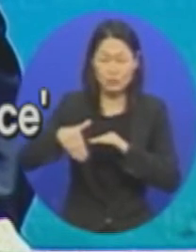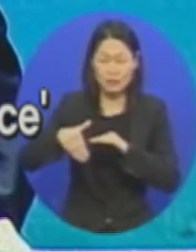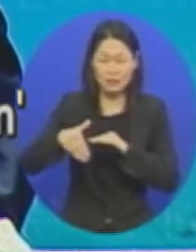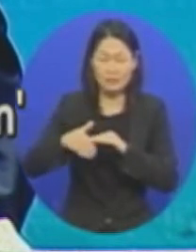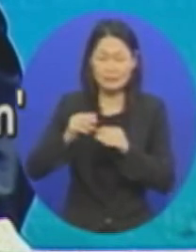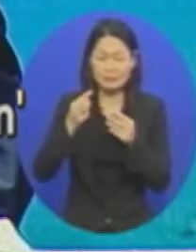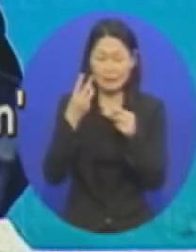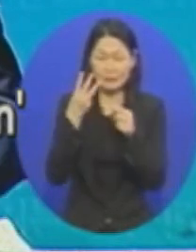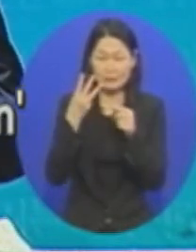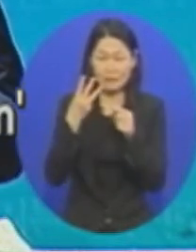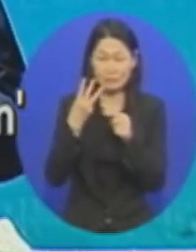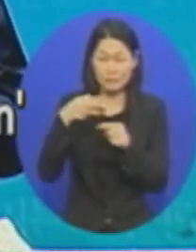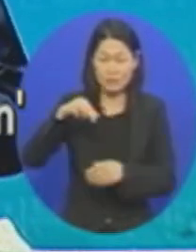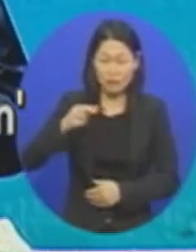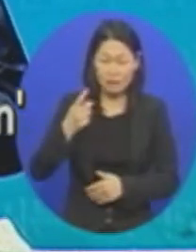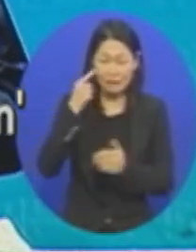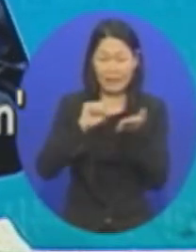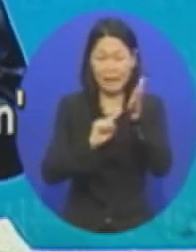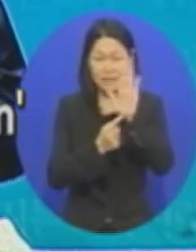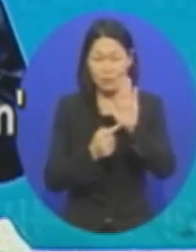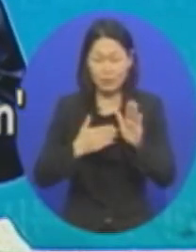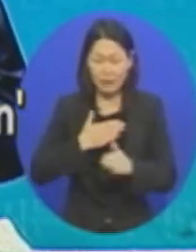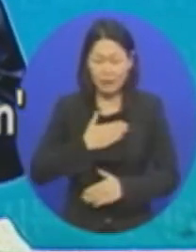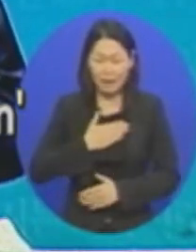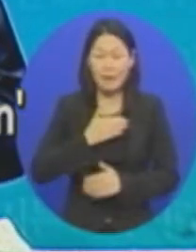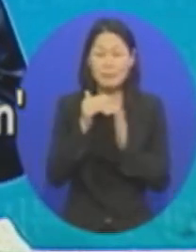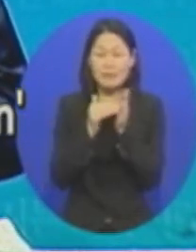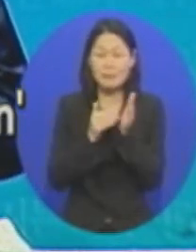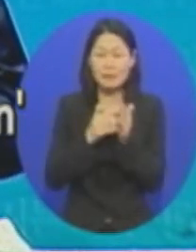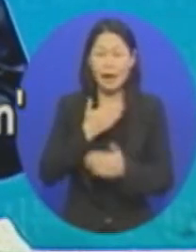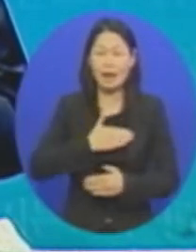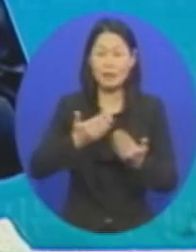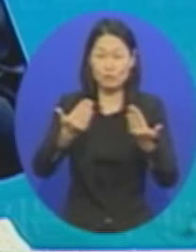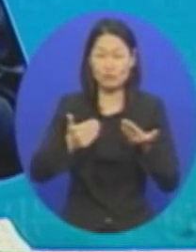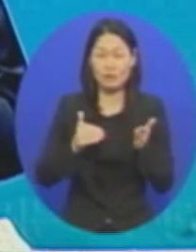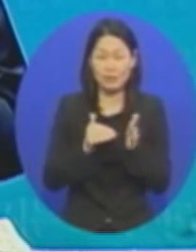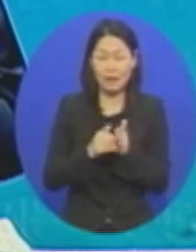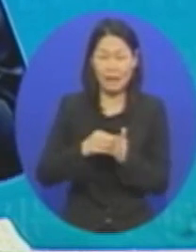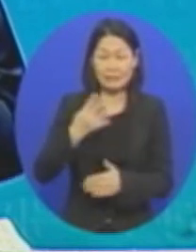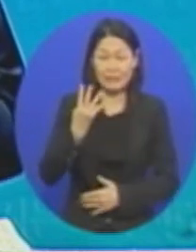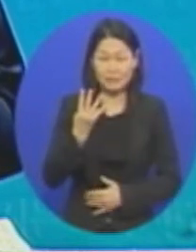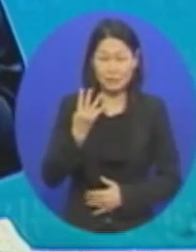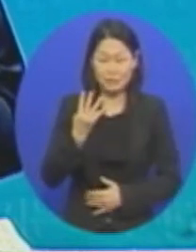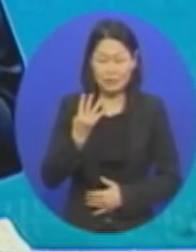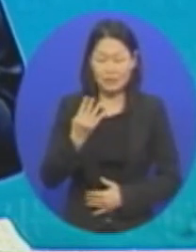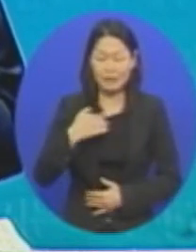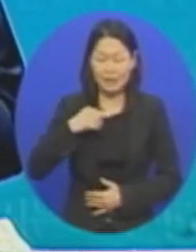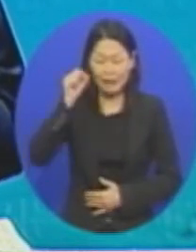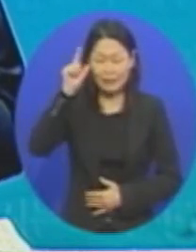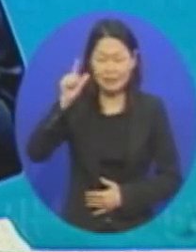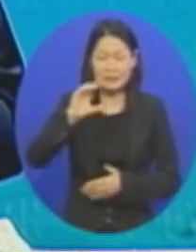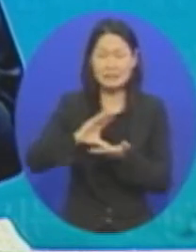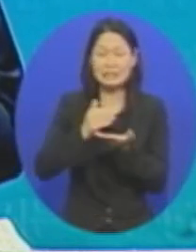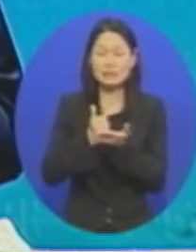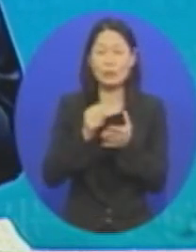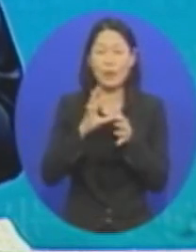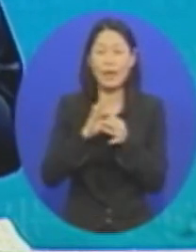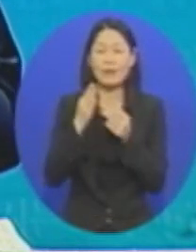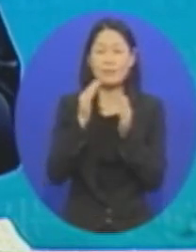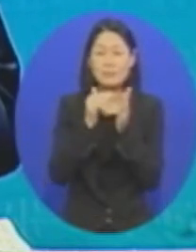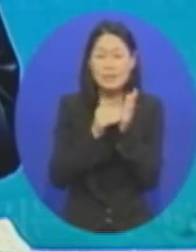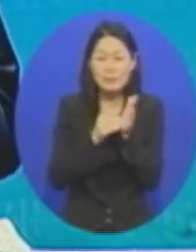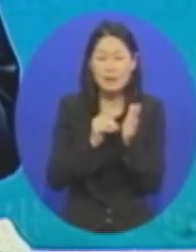3절의 계시로 내게 말 비밀을 알게 하셨다 4절에 보면 내가 깨달은 그리스도의 비밀이 라 고